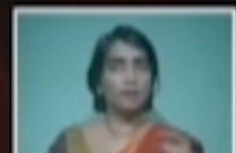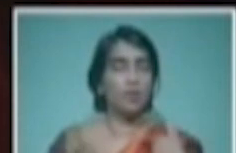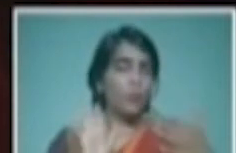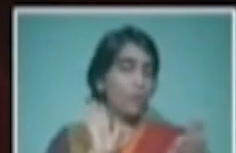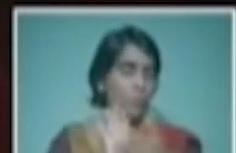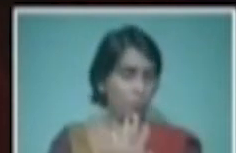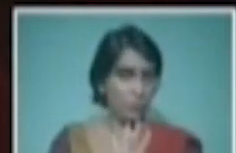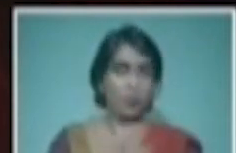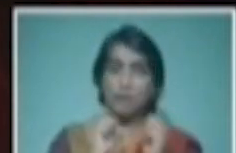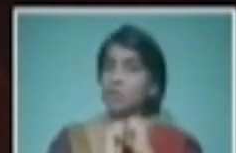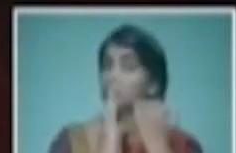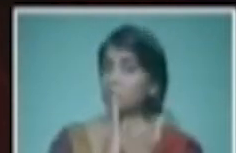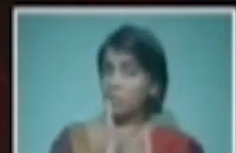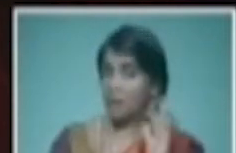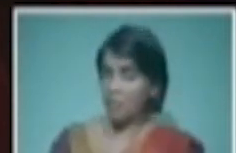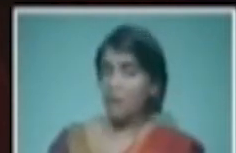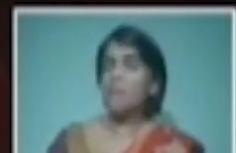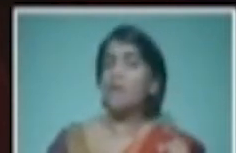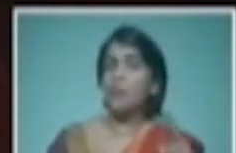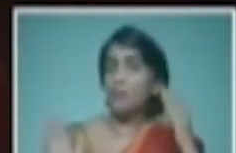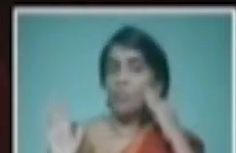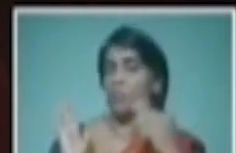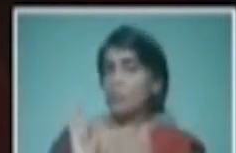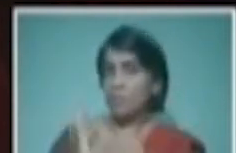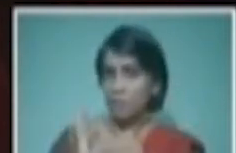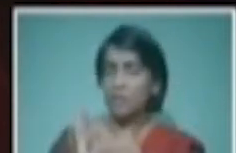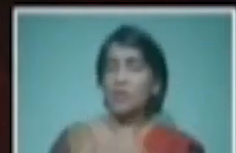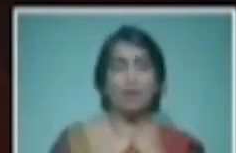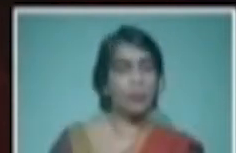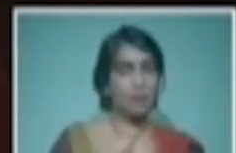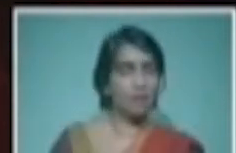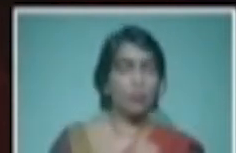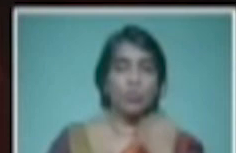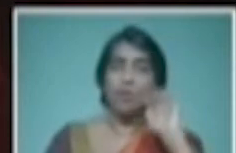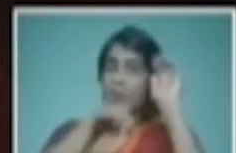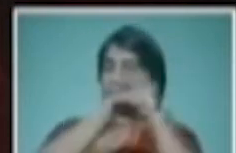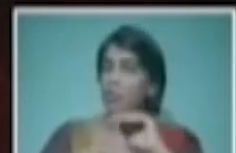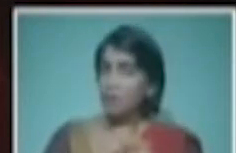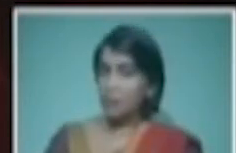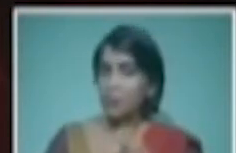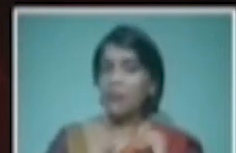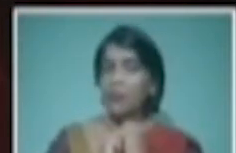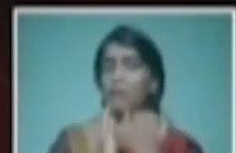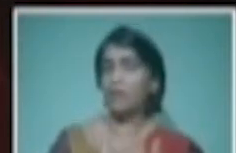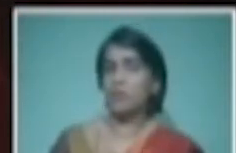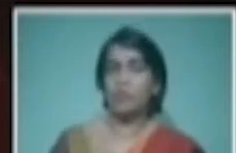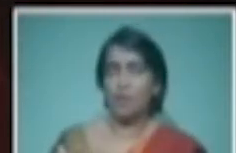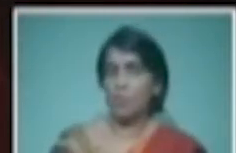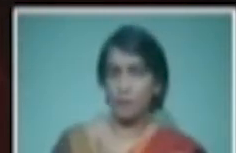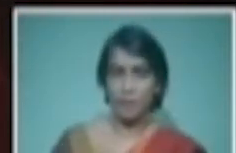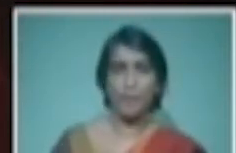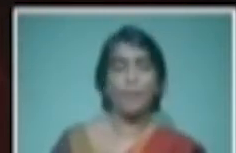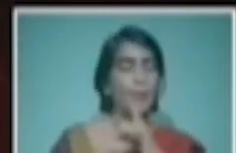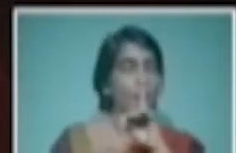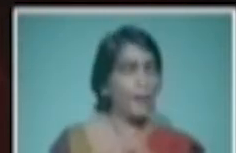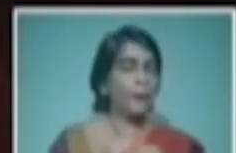एकाबद्ध वैदपिलो लक्ति बेनम ऐसा ना हा राज्य हंदुना आगे नती बेना वैदपिलो वेला खबर रहेद ये